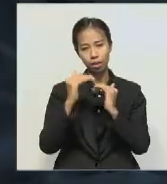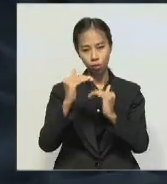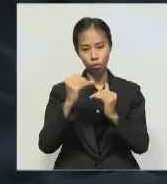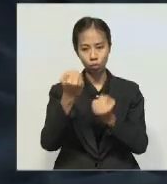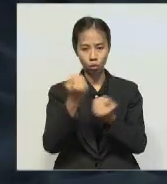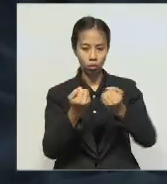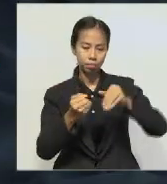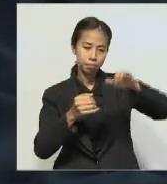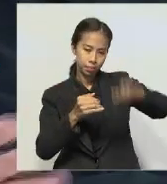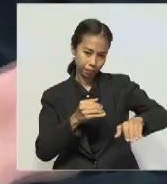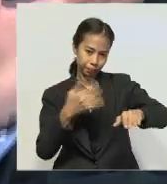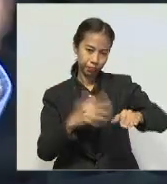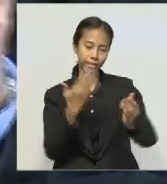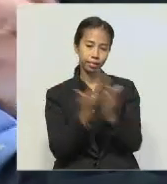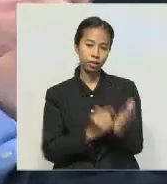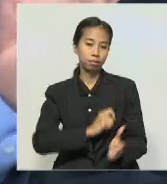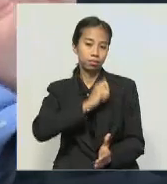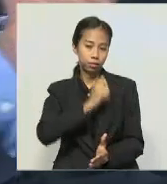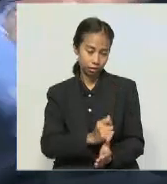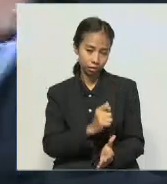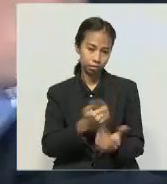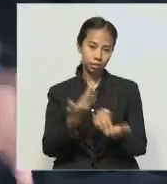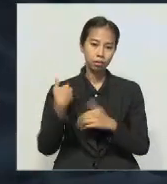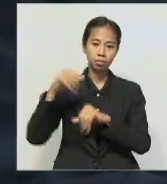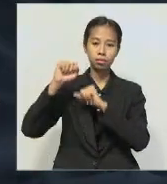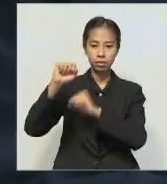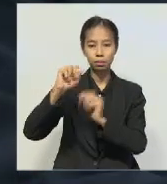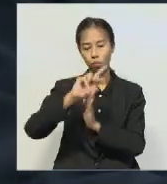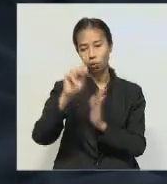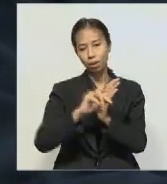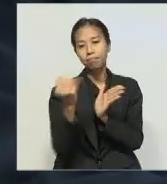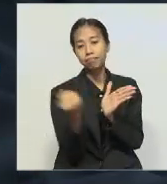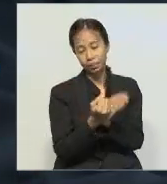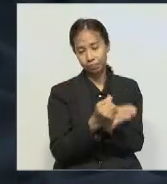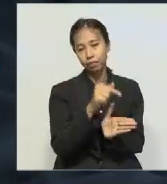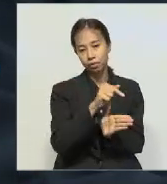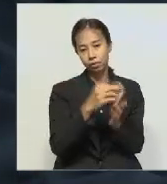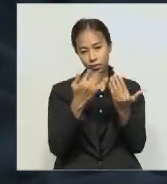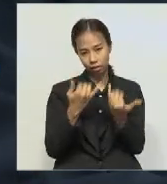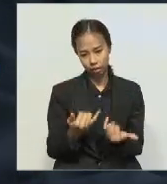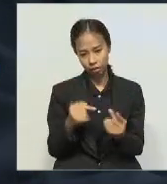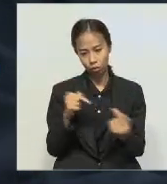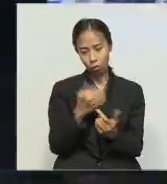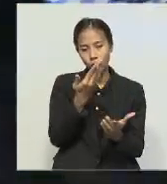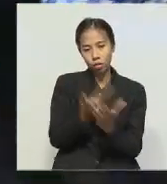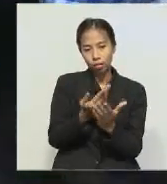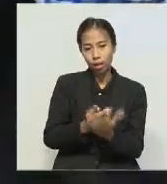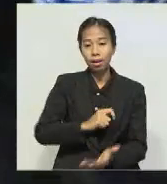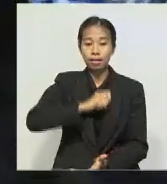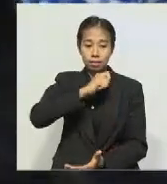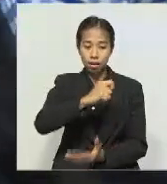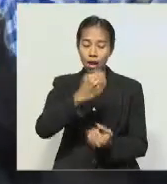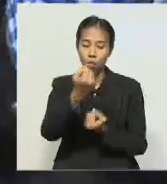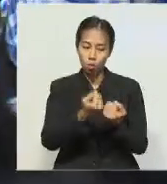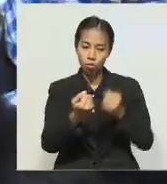อดยานยนต์และอัตราค่าธรรมเนียมจอดยานยนต์ที่ประกาศลงราชกิจจานุเบกษาเป็นไปตามอัตราการเก็บค่าที่จ